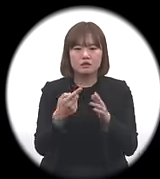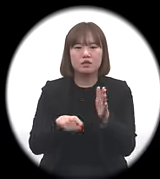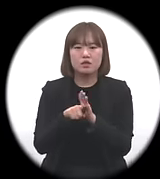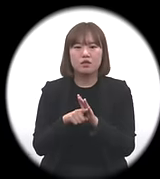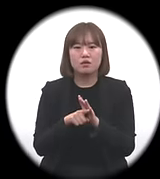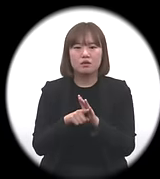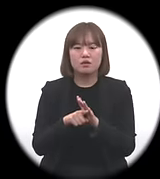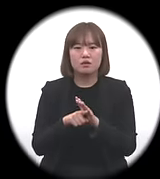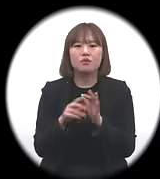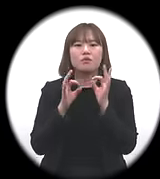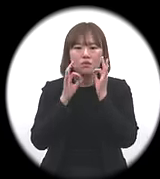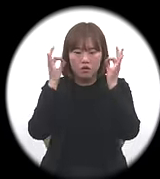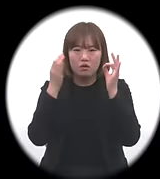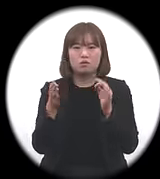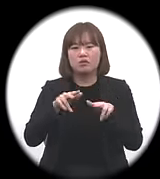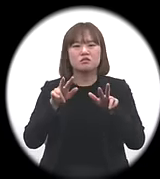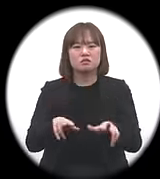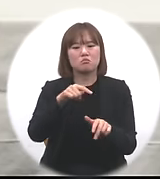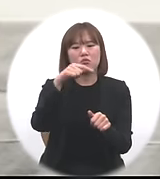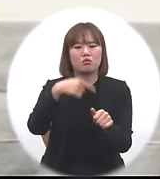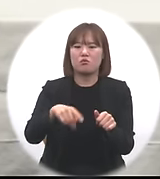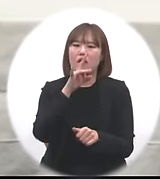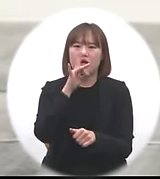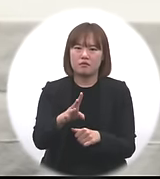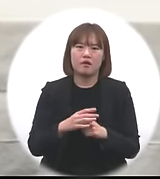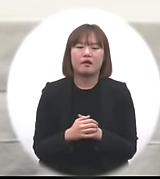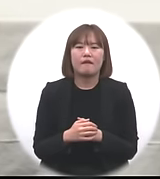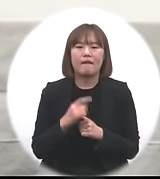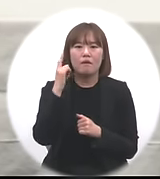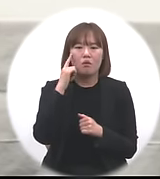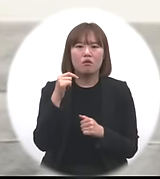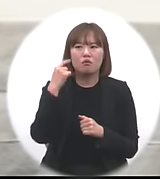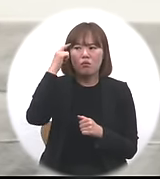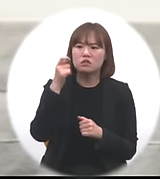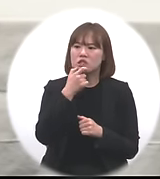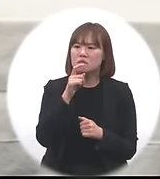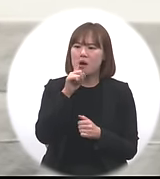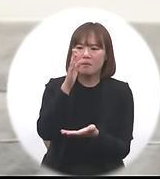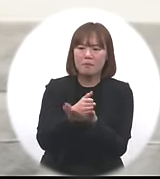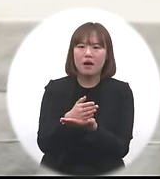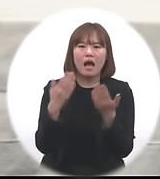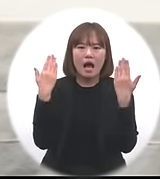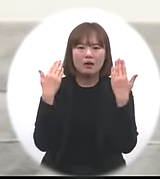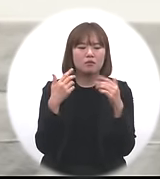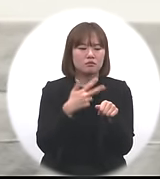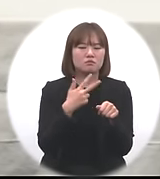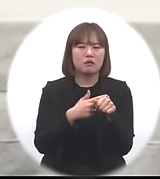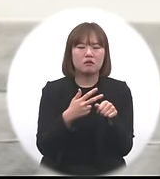건데, 안타깝게도 지금은 그 교육을 할 수가 없어요. 왜 우리 애한테 싫은 소리 하냐고, 학교 선생님들한테 뭐라 그러기